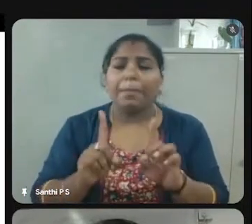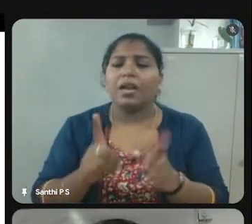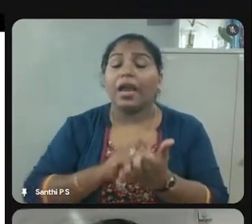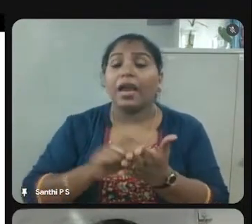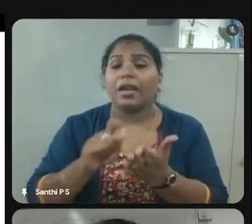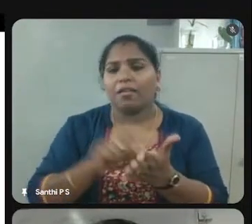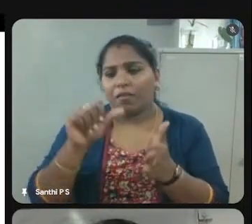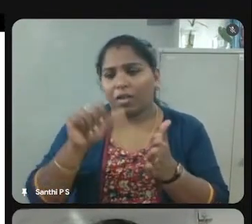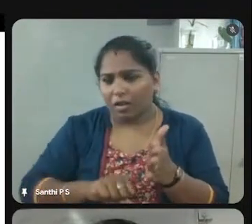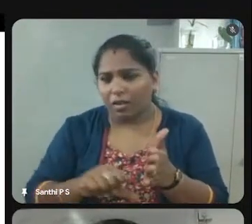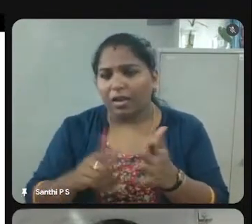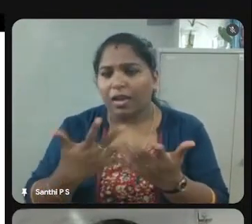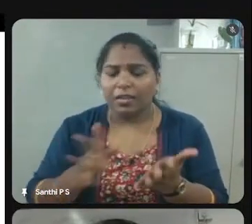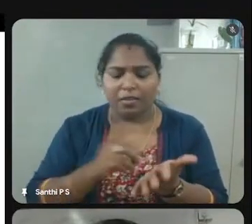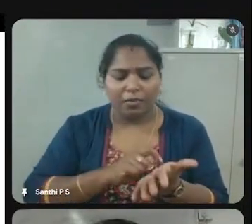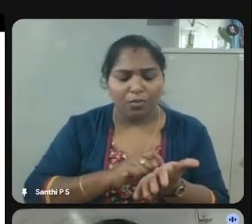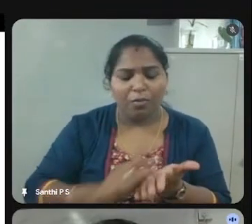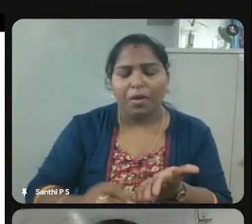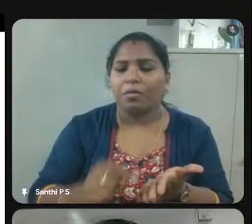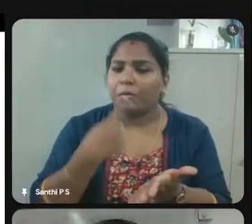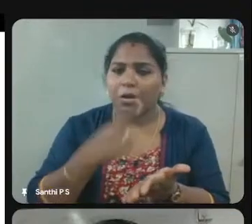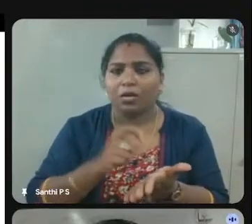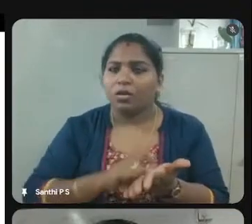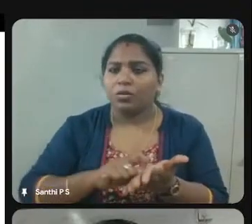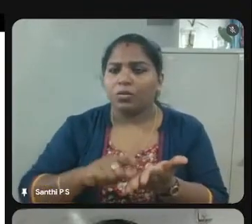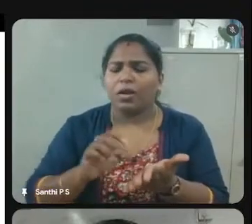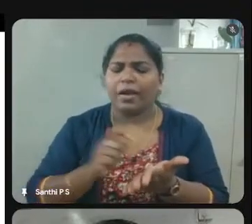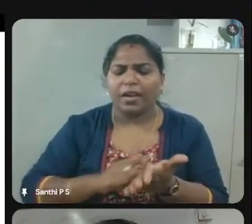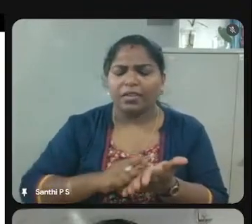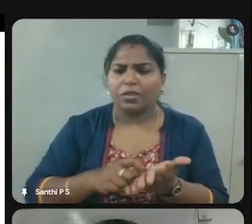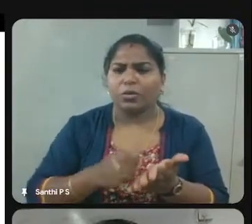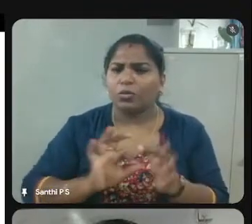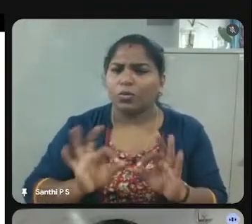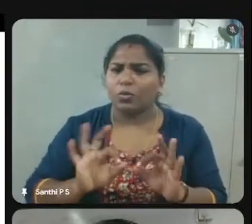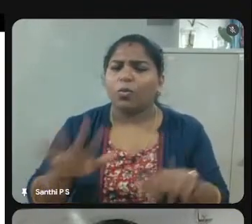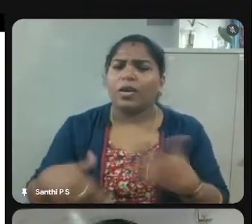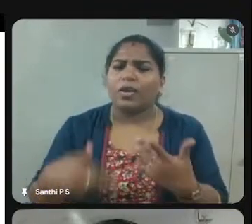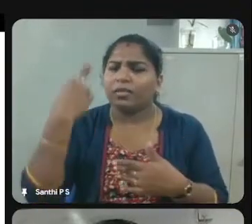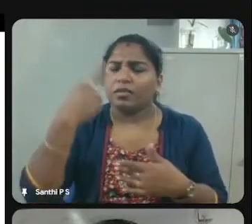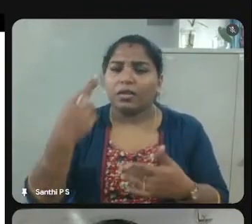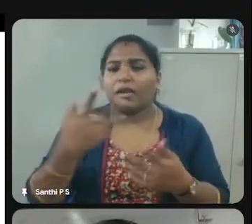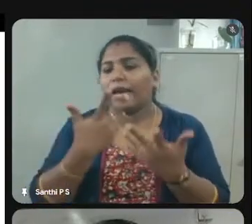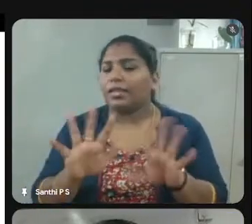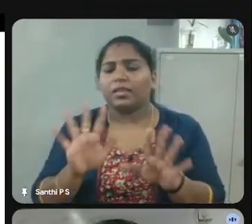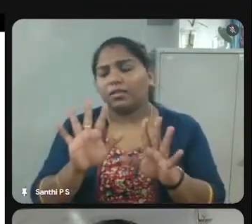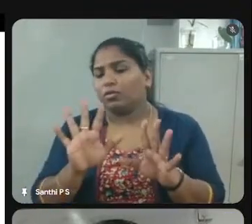എന്ത് പറഞ്ഞാലും അവനോട് ഞാനൊരു വര വരയ്ക്കാൻ പറ്റും, പക്ഷെ അവൻ എഴുതൂല. അതിന്റെ റീസൺ എന്തായിരിക്കും അറിഞ്ഞാൽ കൊള്ളാമെന്നുണ്ട് എനിക്ക്. എന്ന് വെച്ചാൽ ബാക്കി എല്ലാ